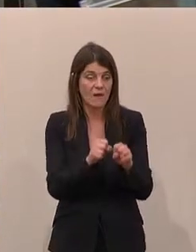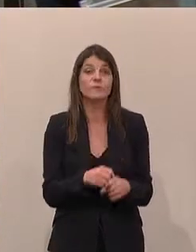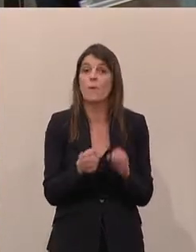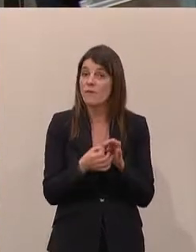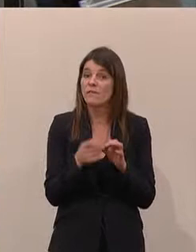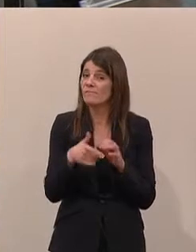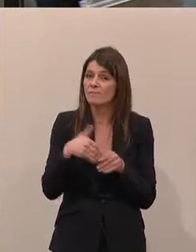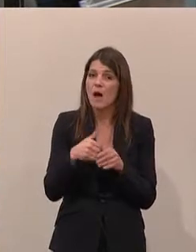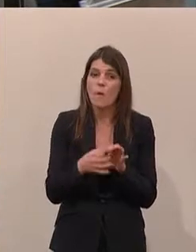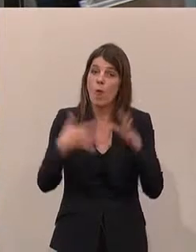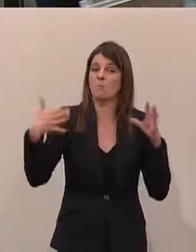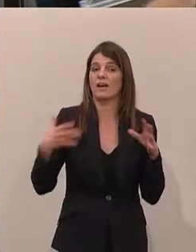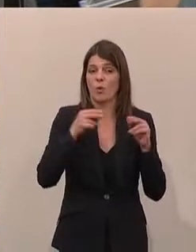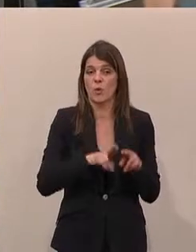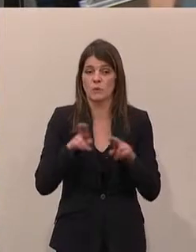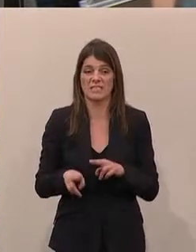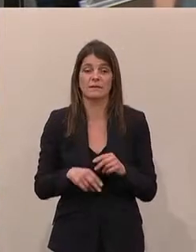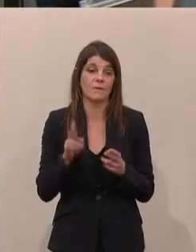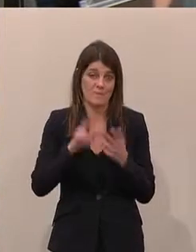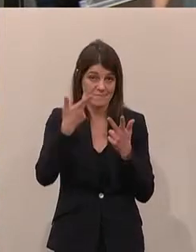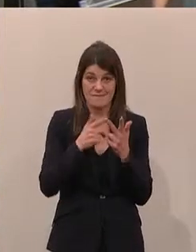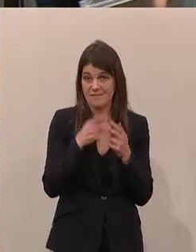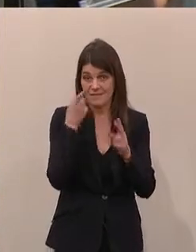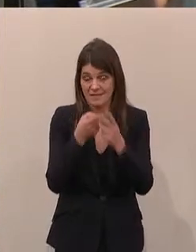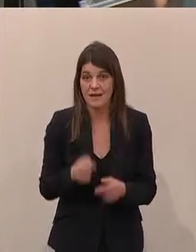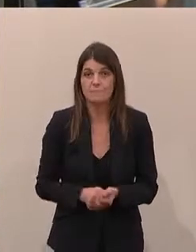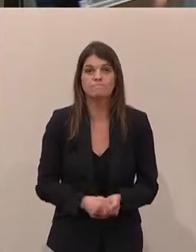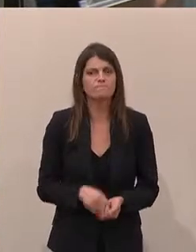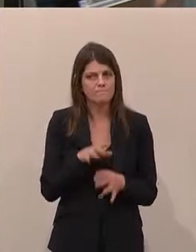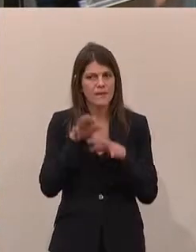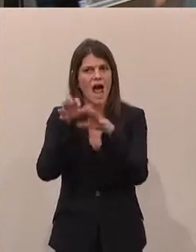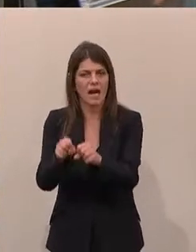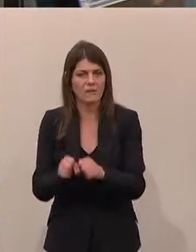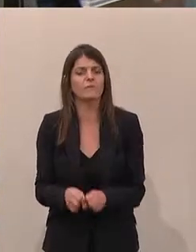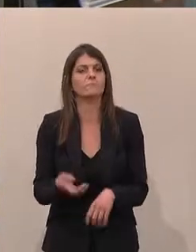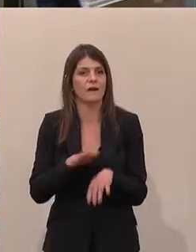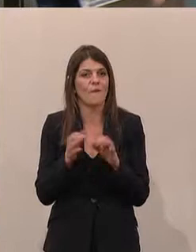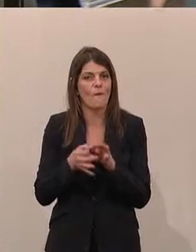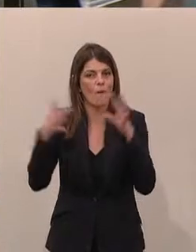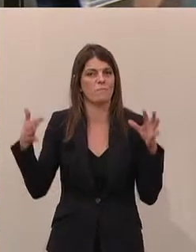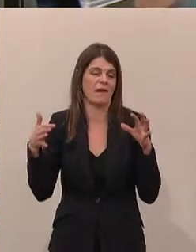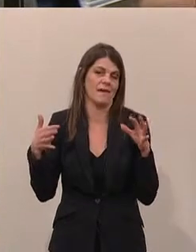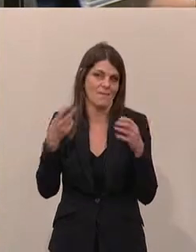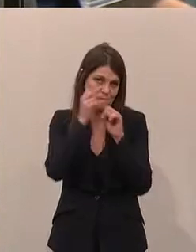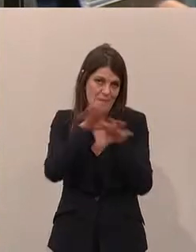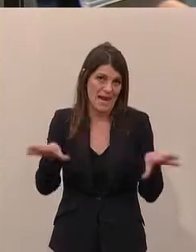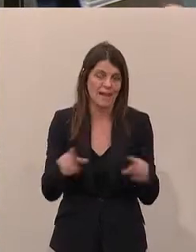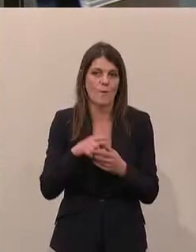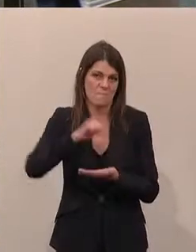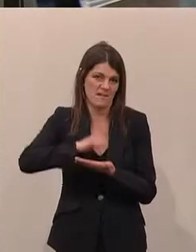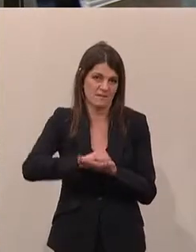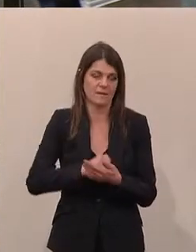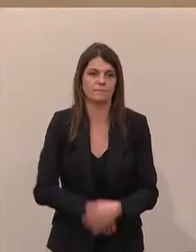der Justiz. Das dritte Ziel ist der Angriff auf die Unabhängigkeit der Medien und der